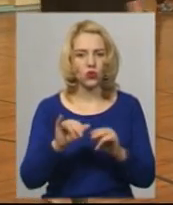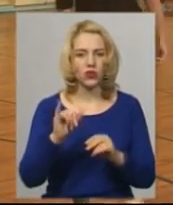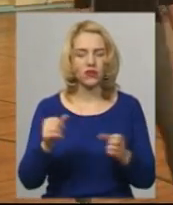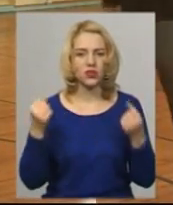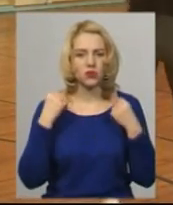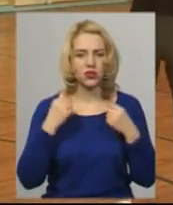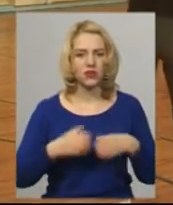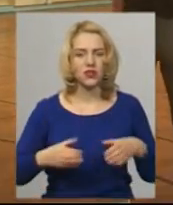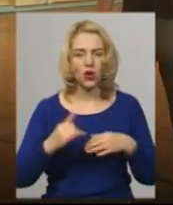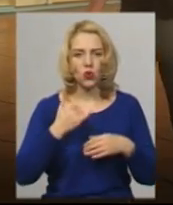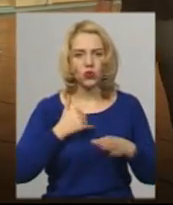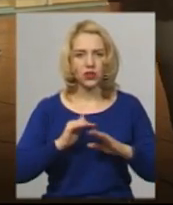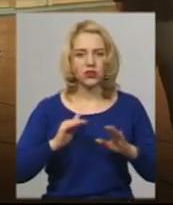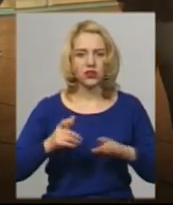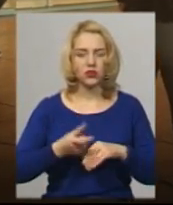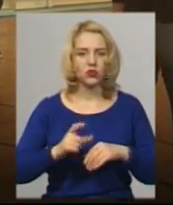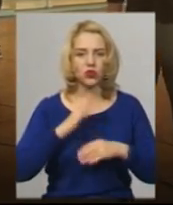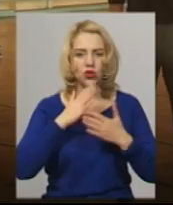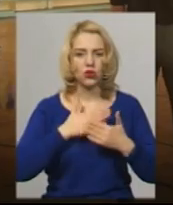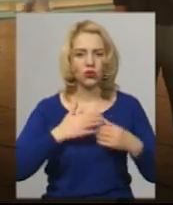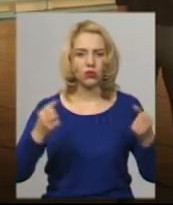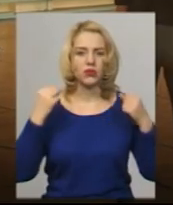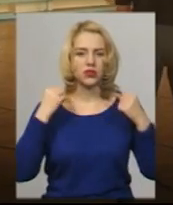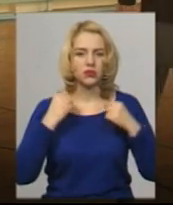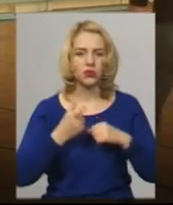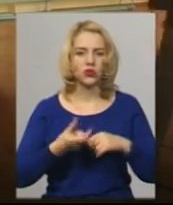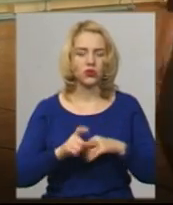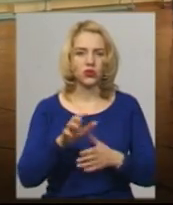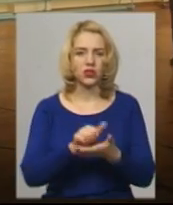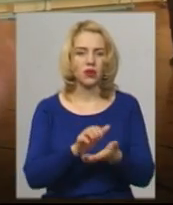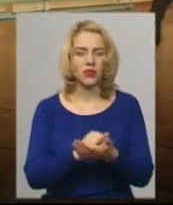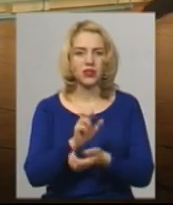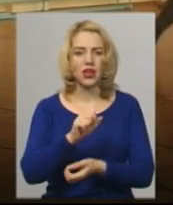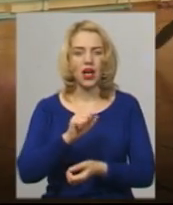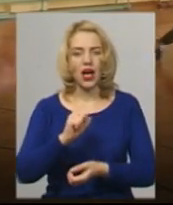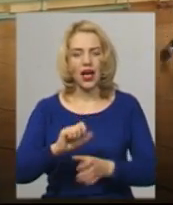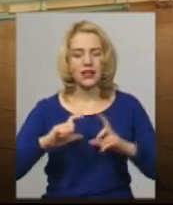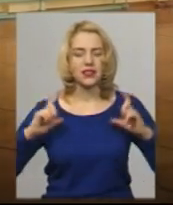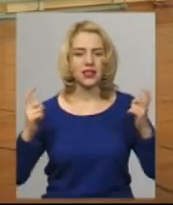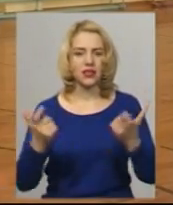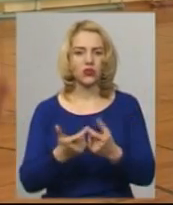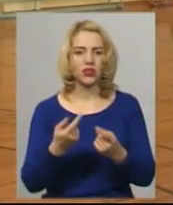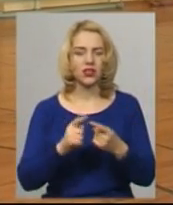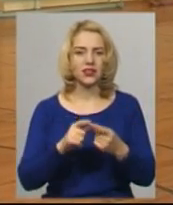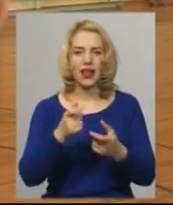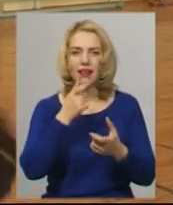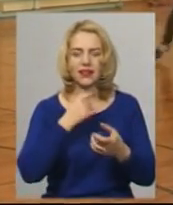діти дуже люблять фізичну культуру і спорт, з великою охотою займаються, а стадіон – це естетика,